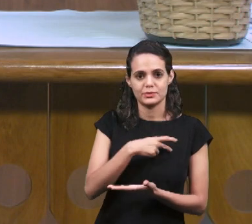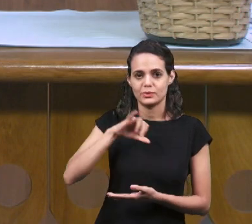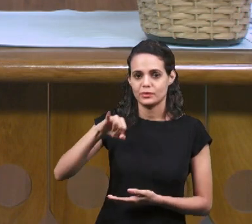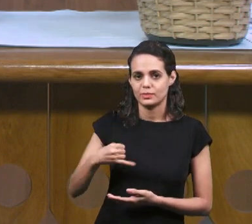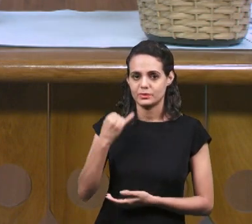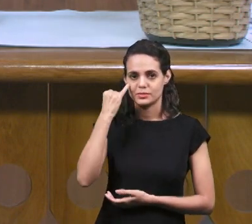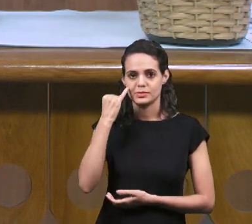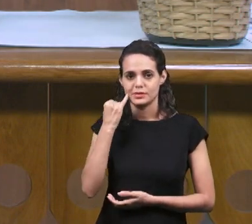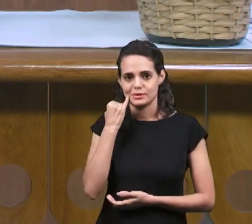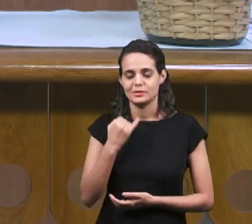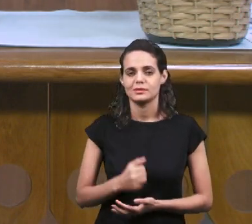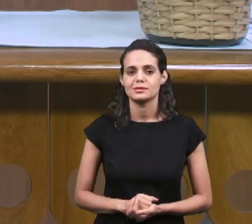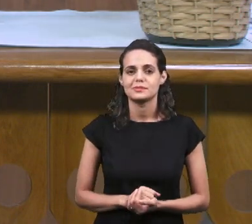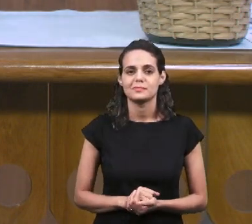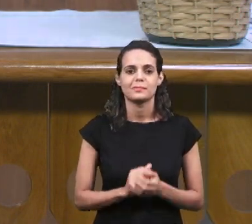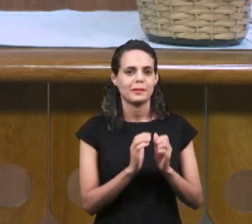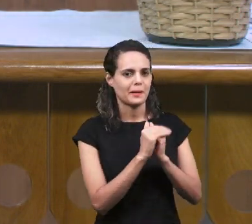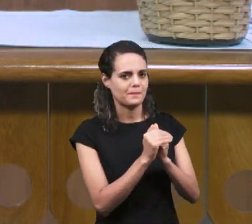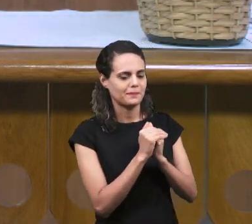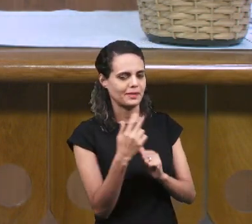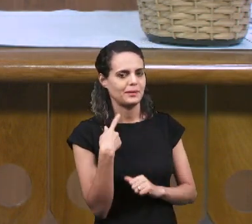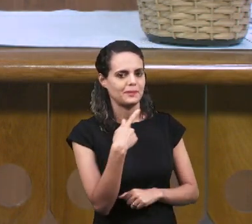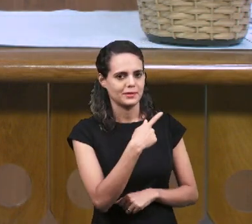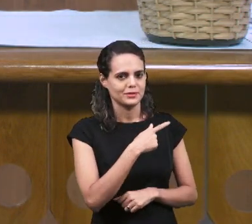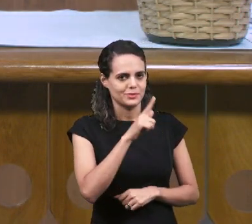qui va conclure. Amen, pasteur